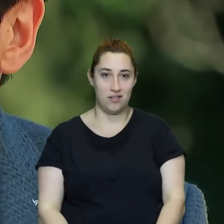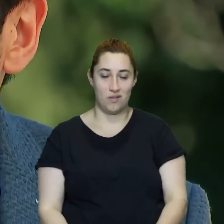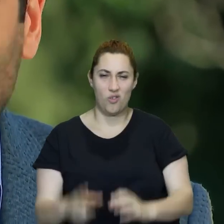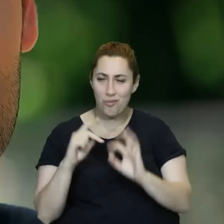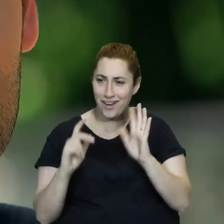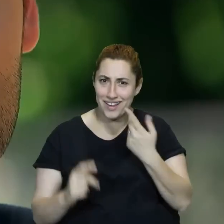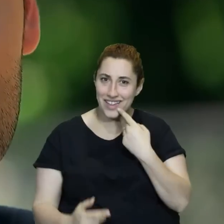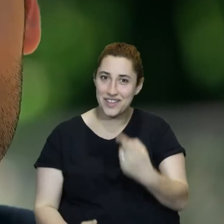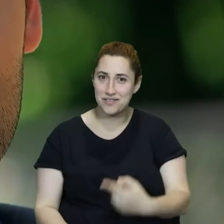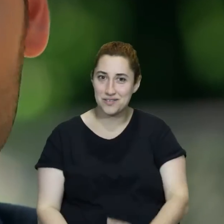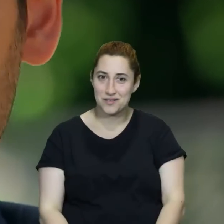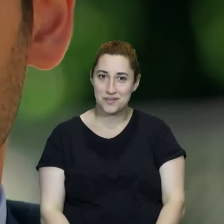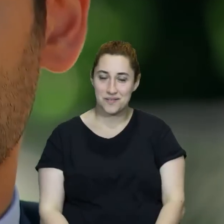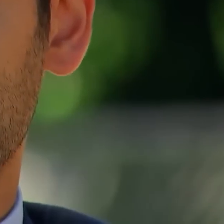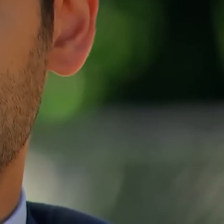Ömer neler duyuyor?